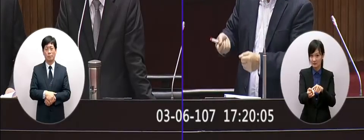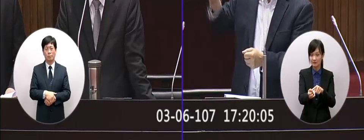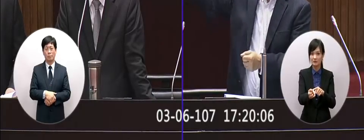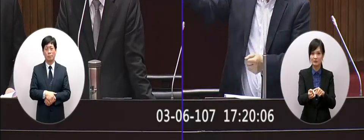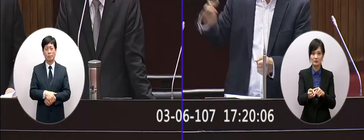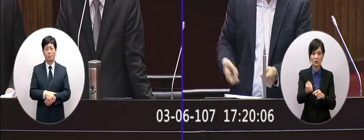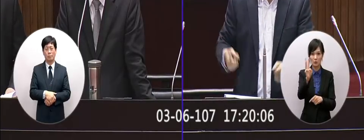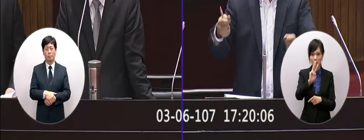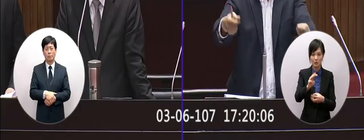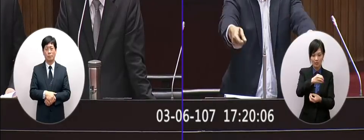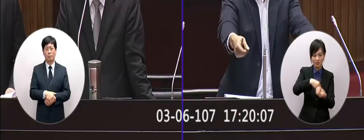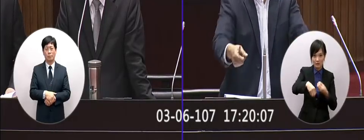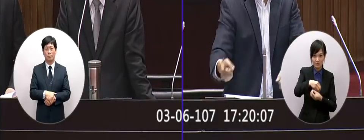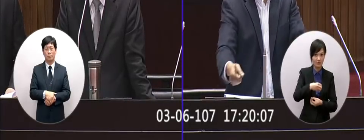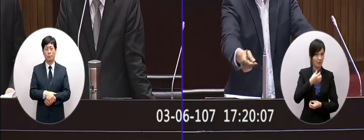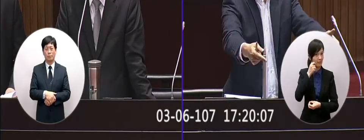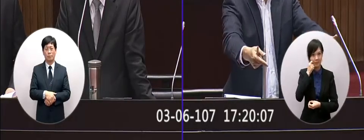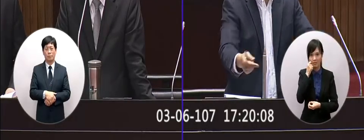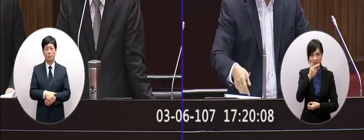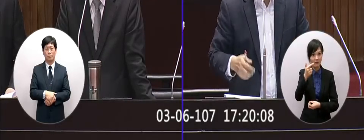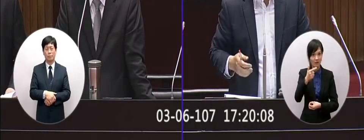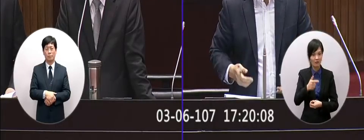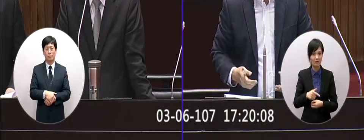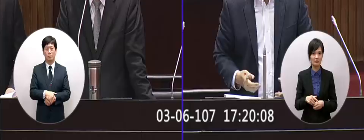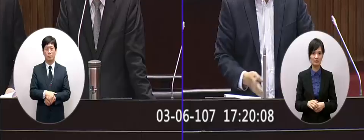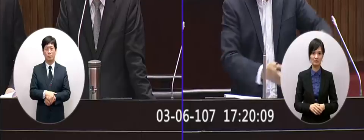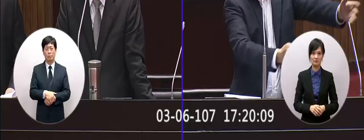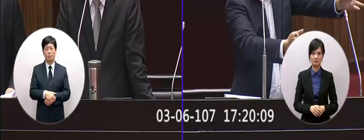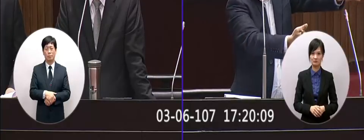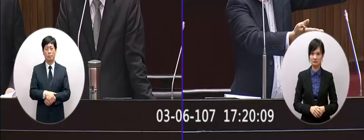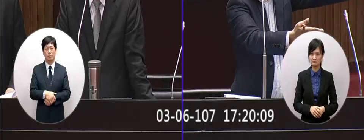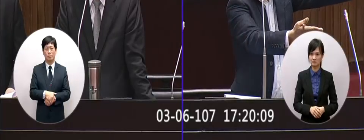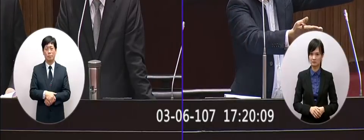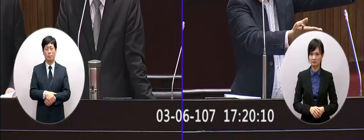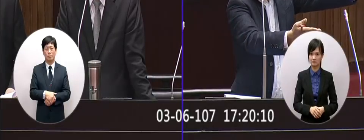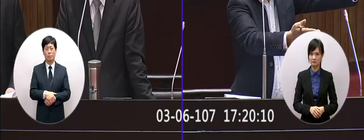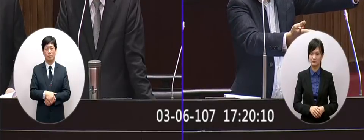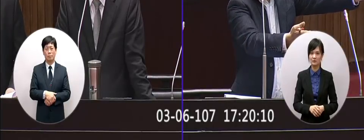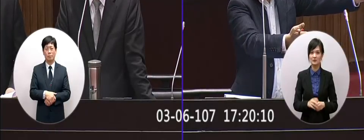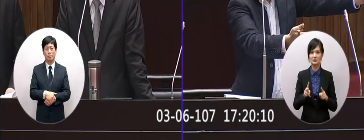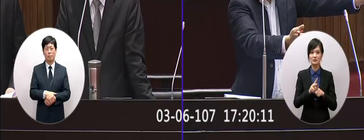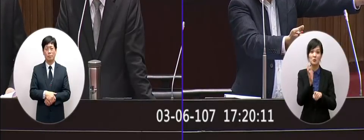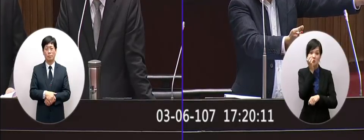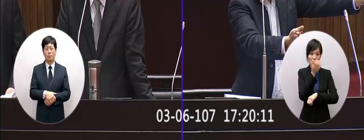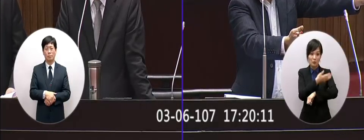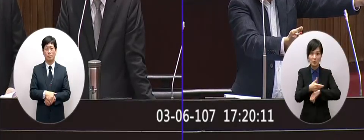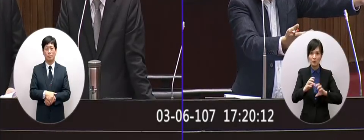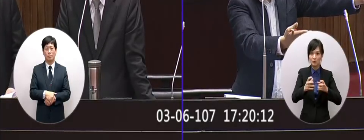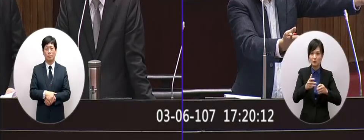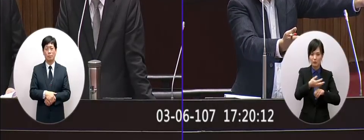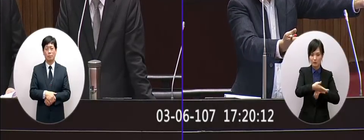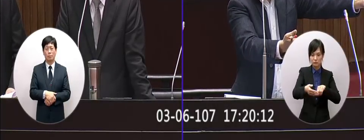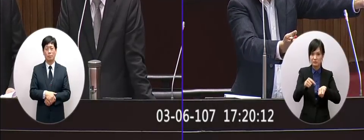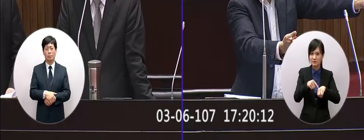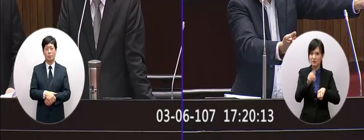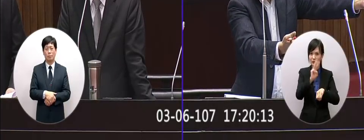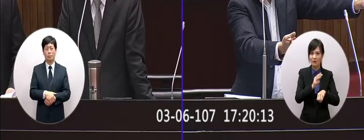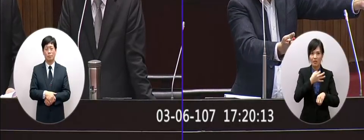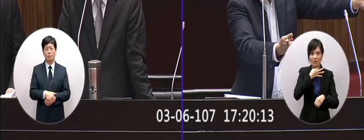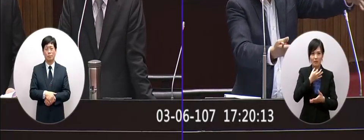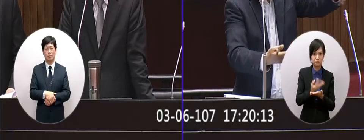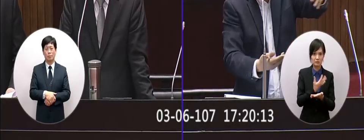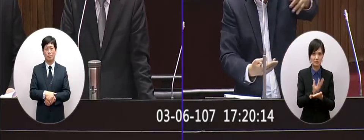只无水来调者，也是水车吼、哦、来车来都，迄小琉球欠水要哪车？啊，搁袂当提歪水